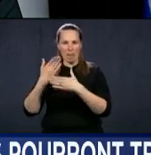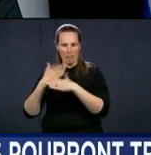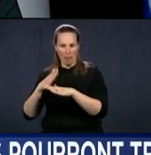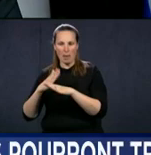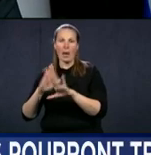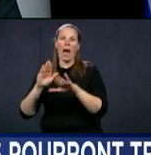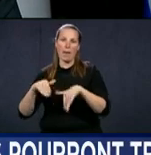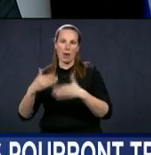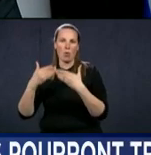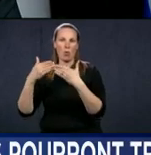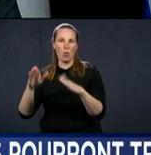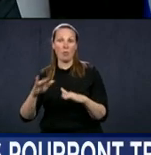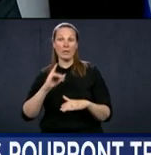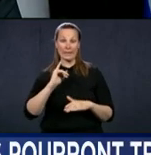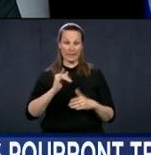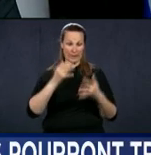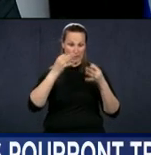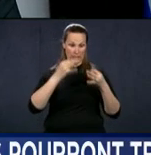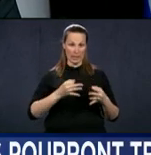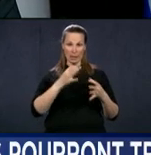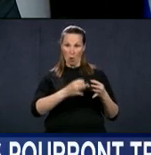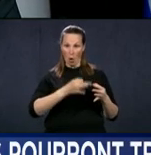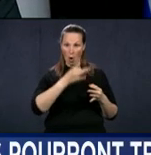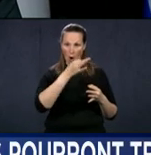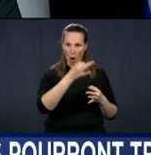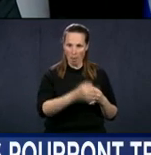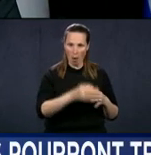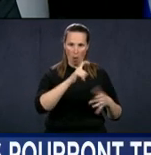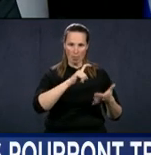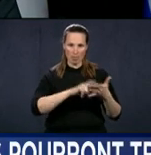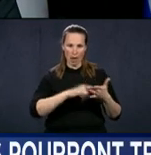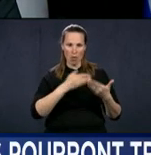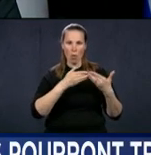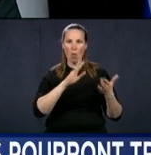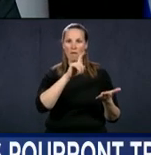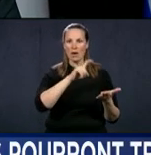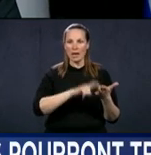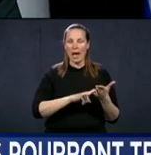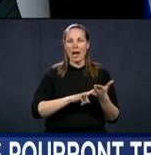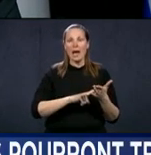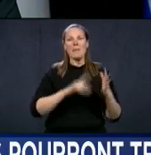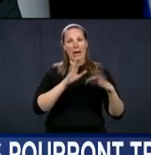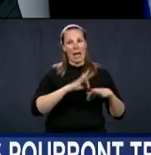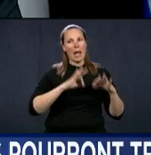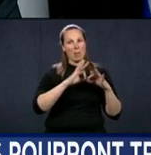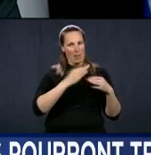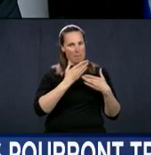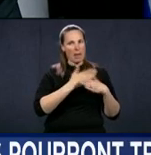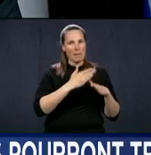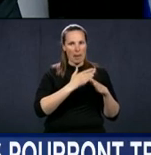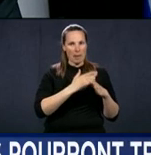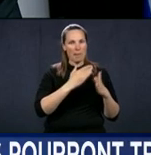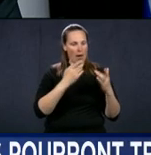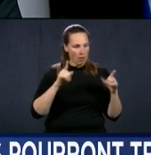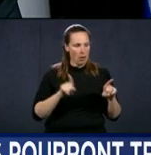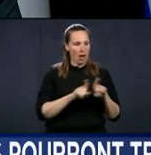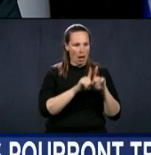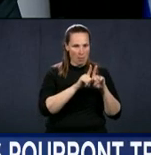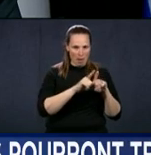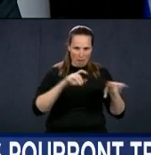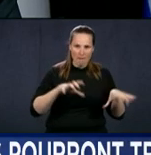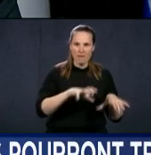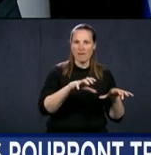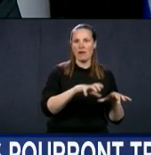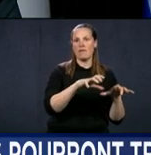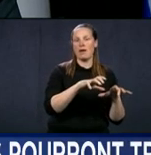si jamais il y avait report, on va aussi quand même maintenir les travaux qui sont nécessaires comme tels. Et l'autre élément que je tiens à mentionner aussi, ce qui va être très